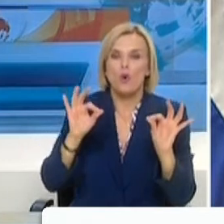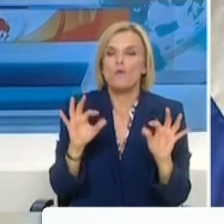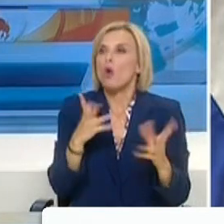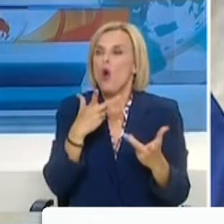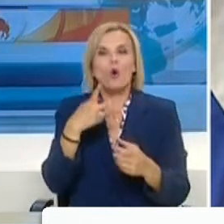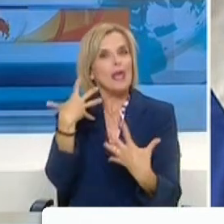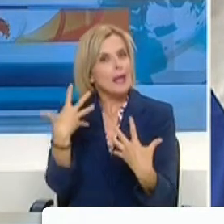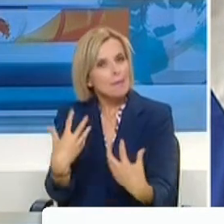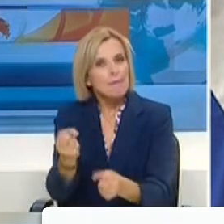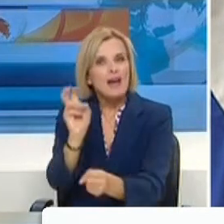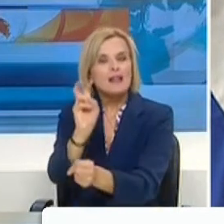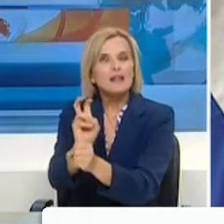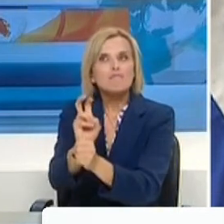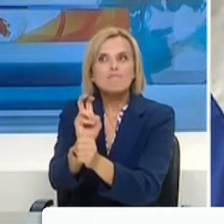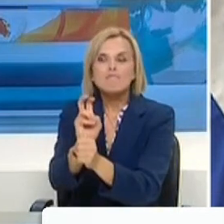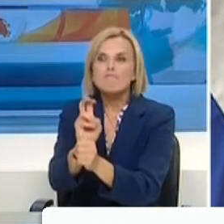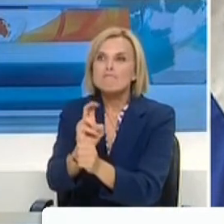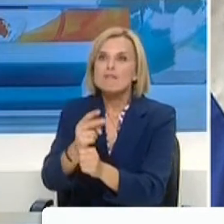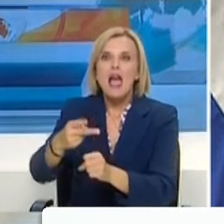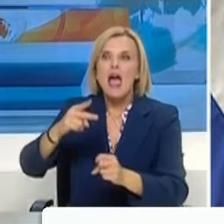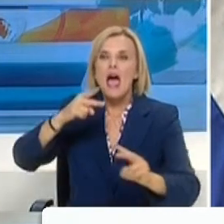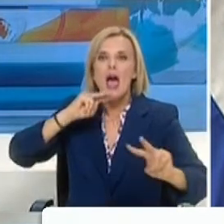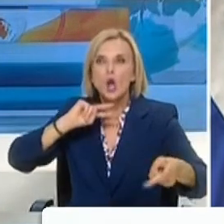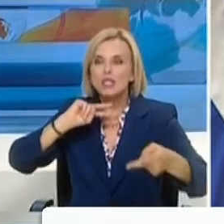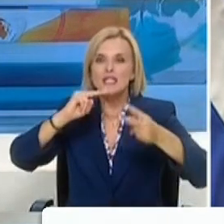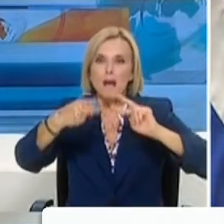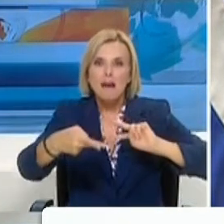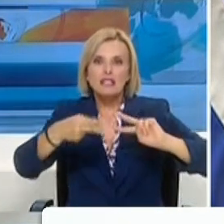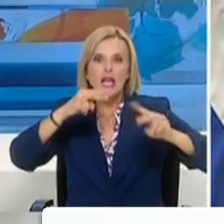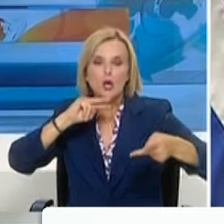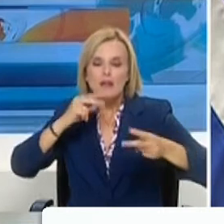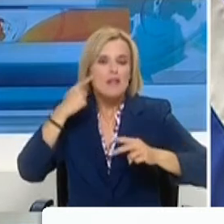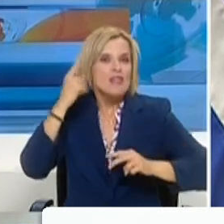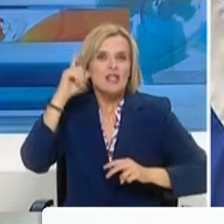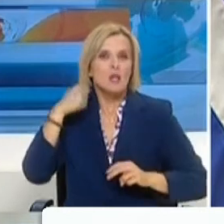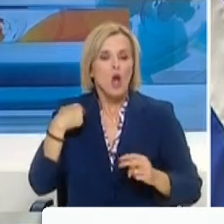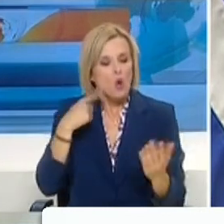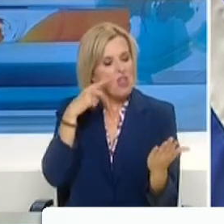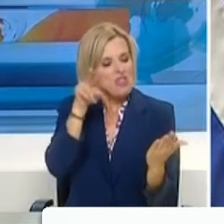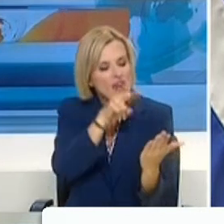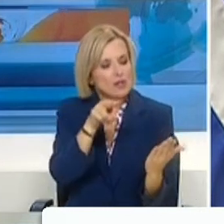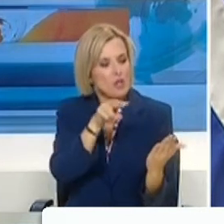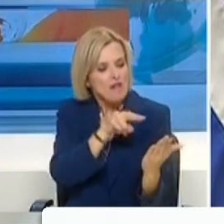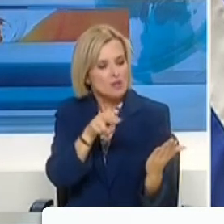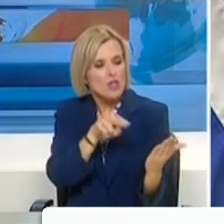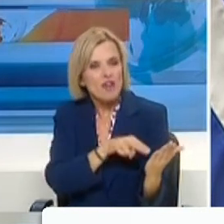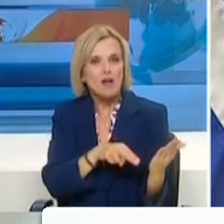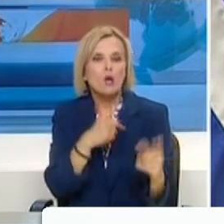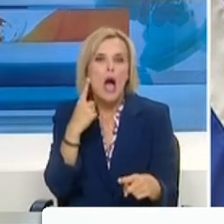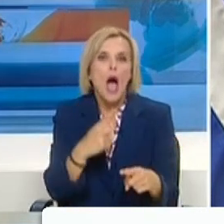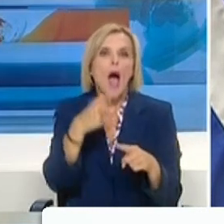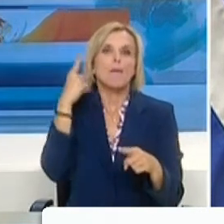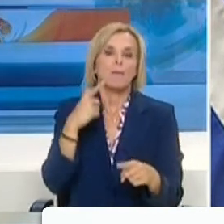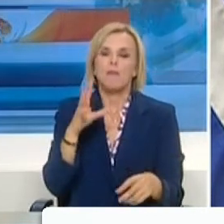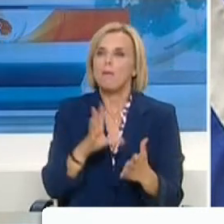αναπάντητα ερωτηματικά, τα οποία δεν τα είχαμε μελετήσει δεκαετίες. Ας πούμε, διάβαζα για την απλή ομιλία και